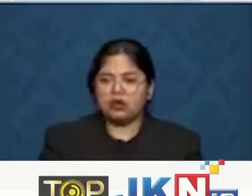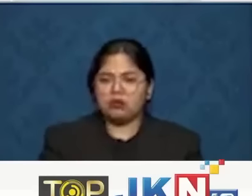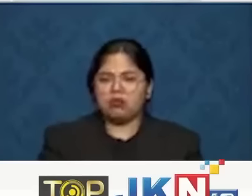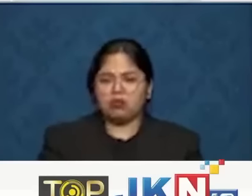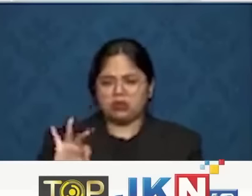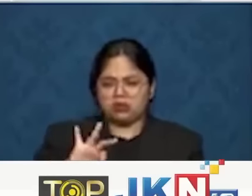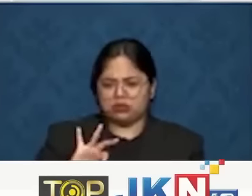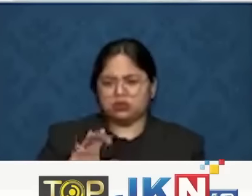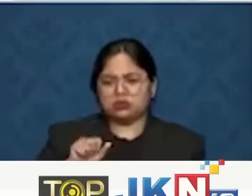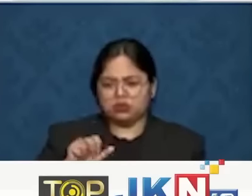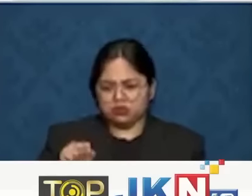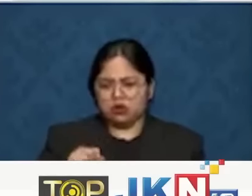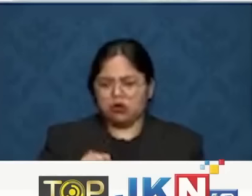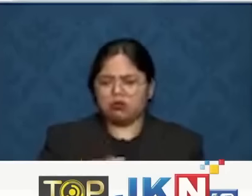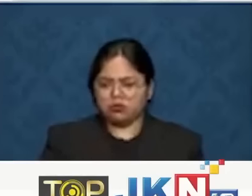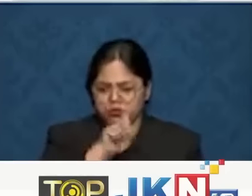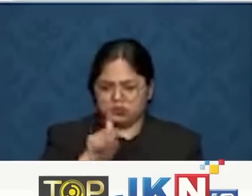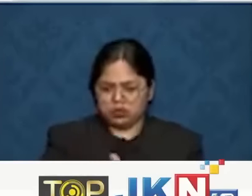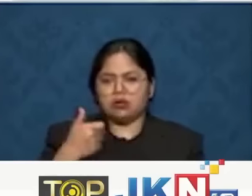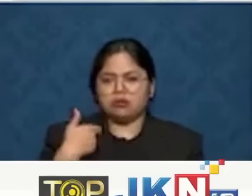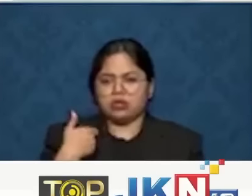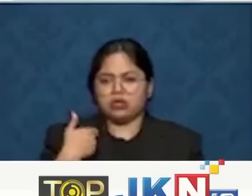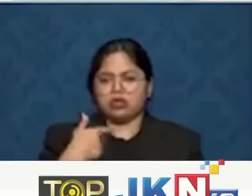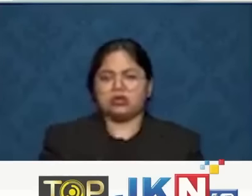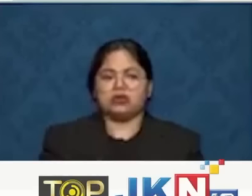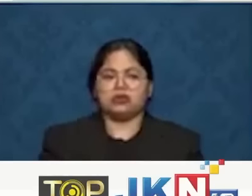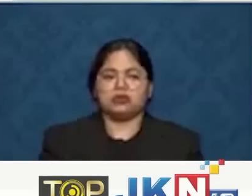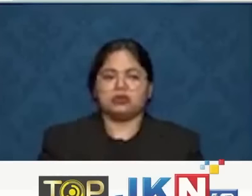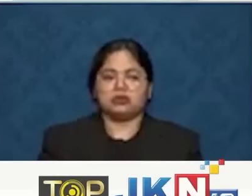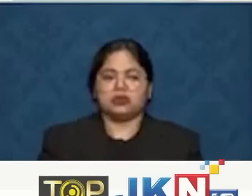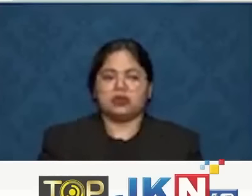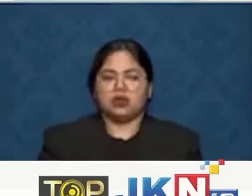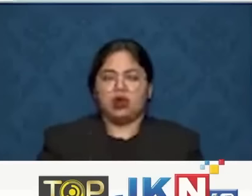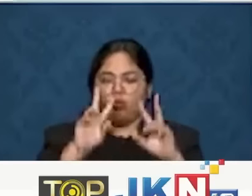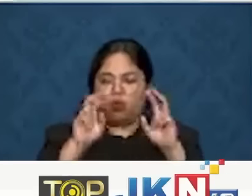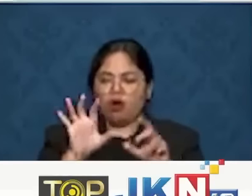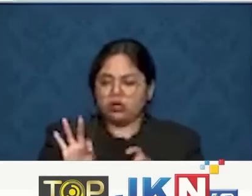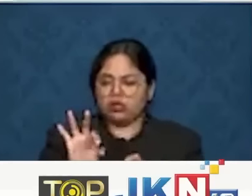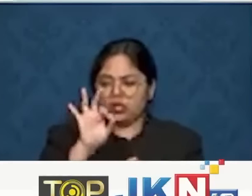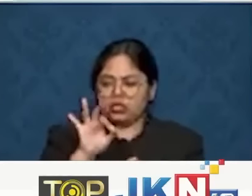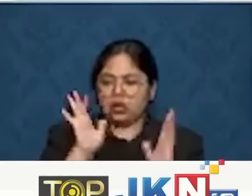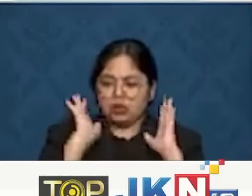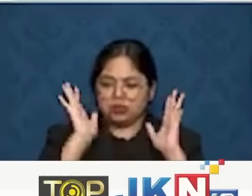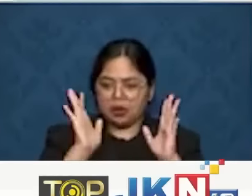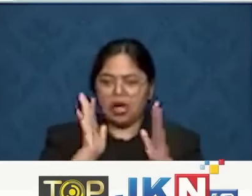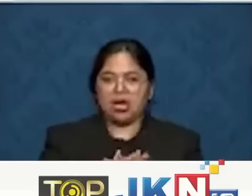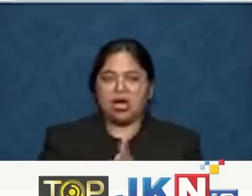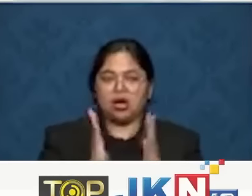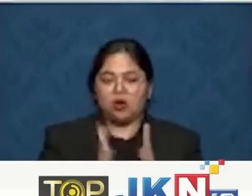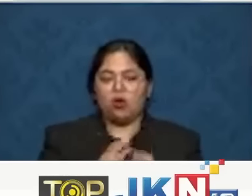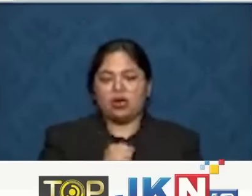ยอยู่เพราะประเด็นที่ท่านยกขึ้นมานะครับถ้าดูในฐานะผู้ประกอบวิชาชีพ